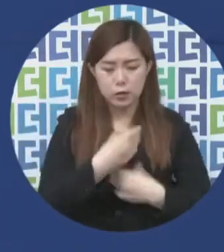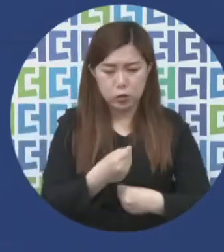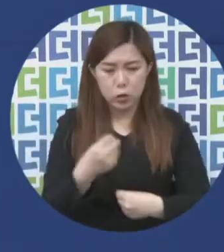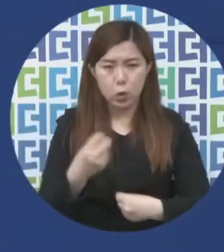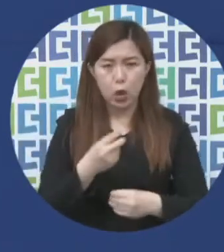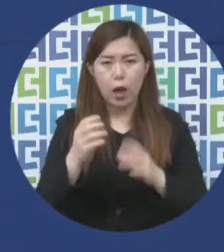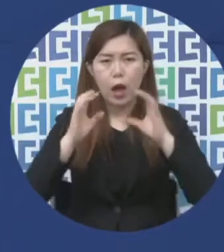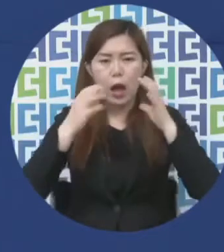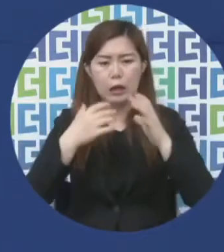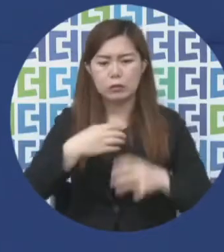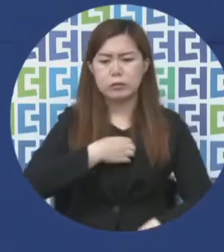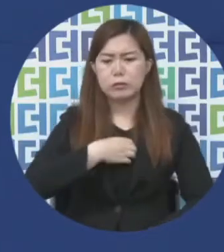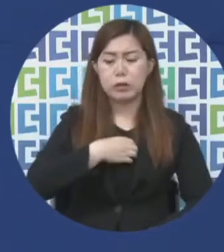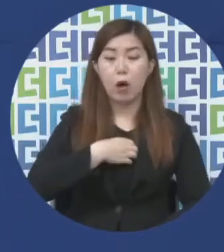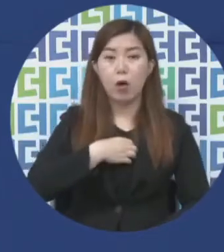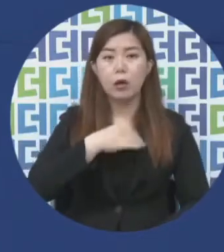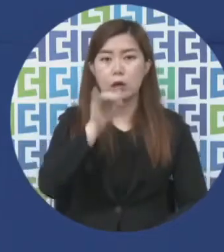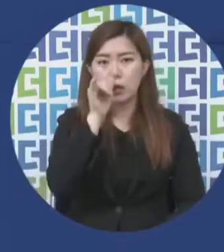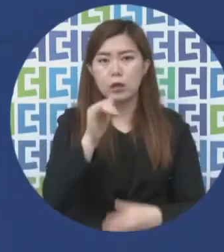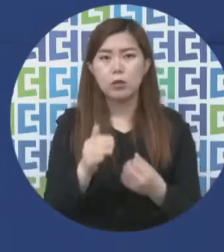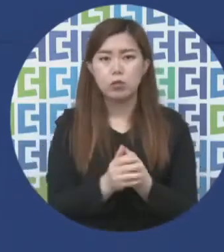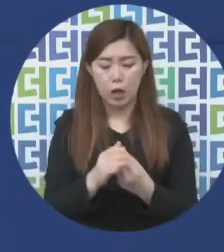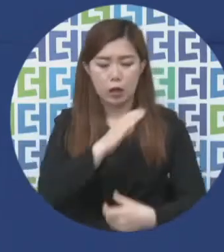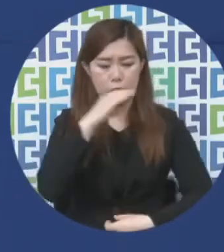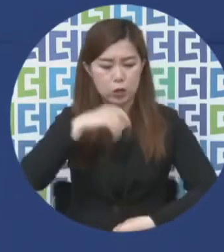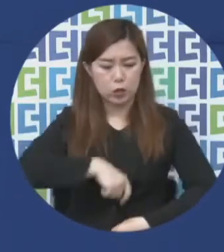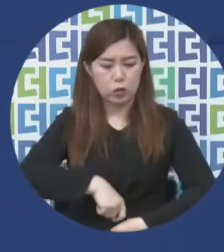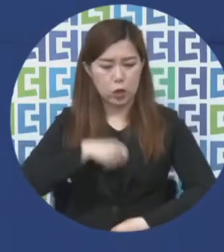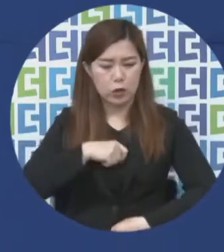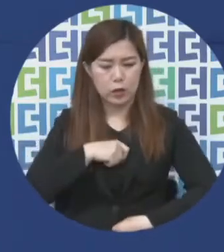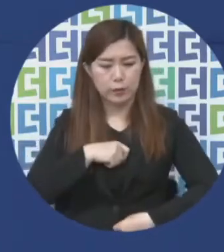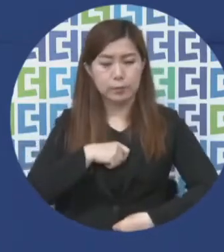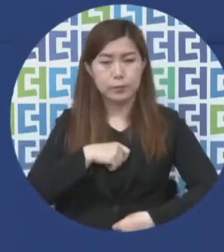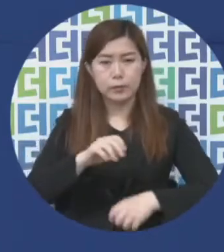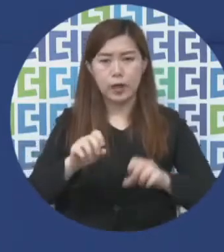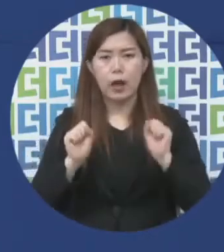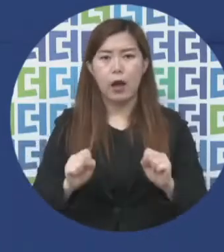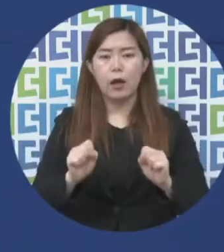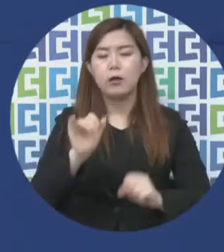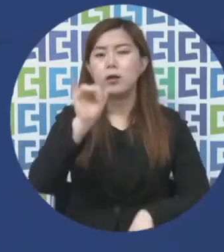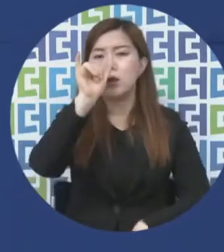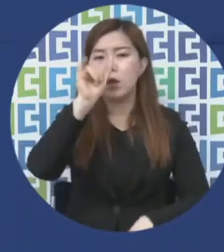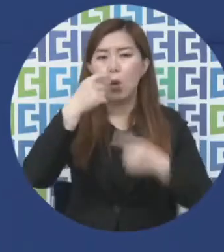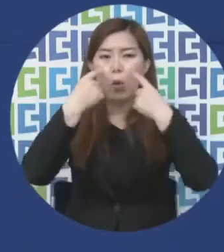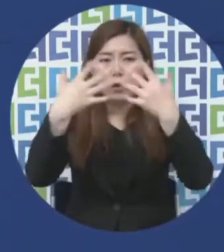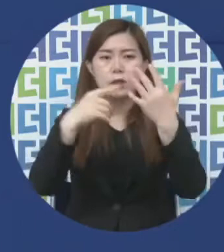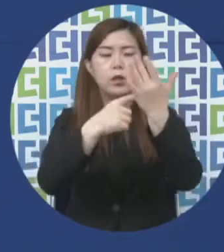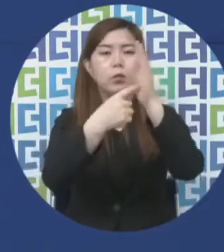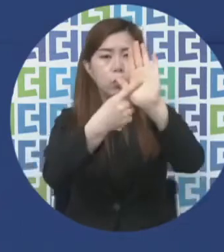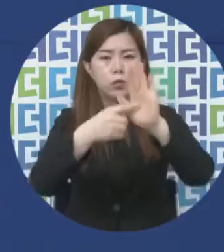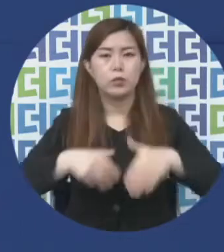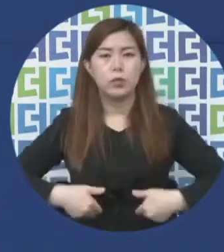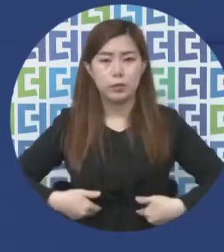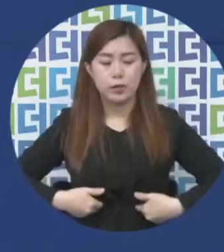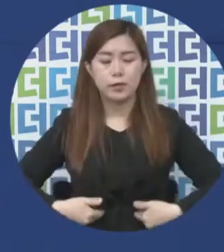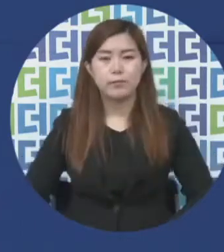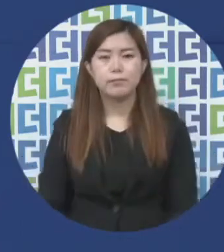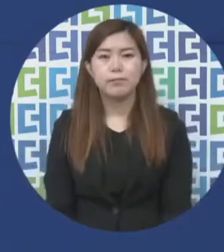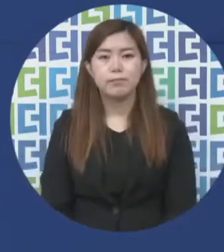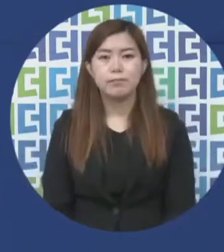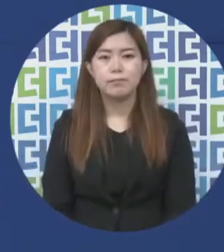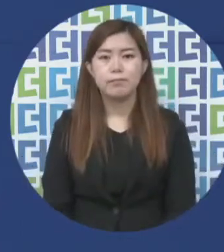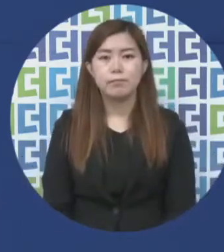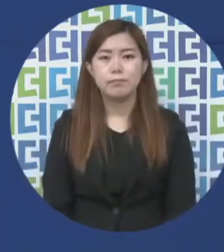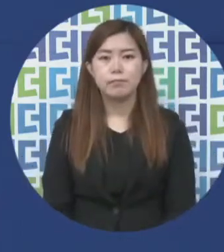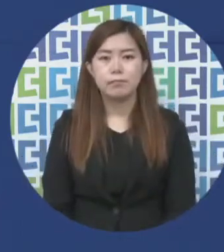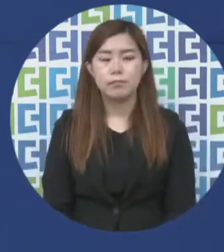있는 저들에게 정의가 살아있음을 분명히 보여줘야 합니다. 끌어내릴 사람이